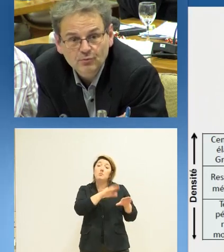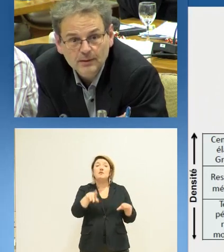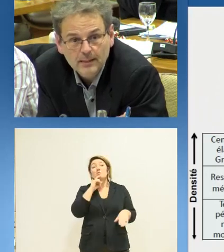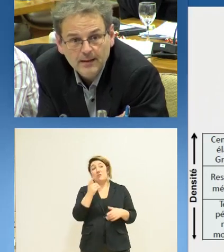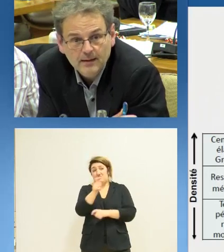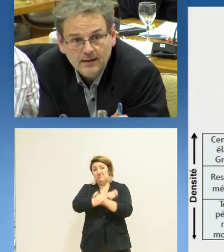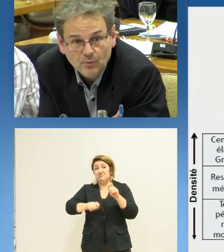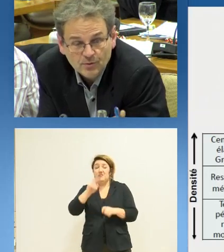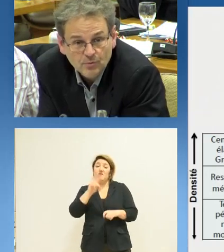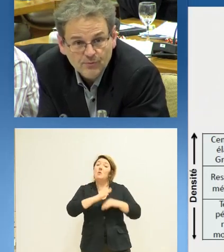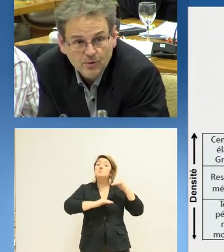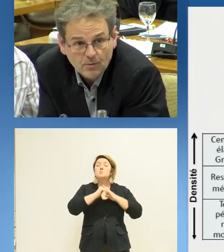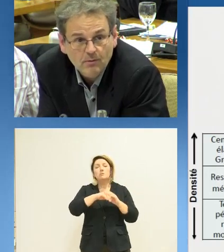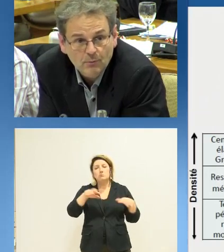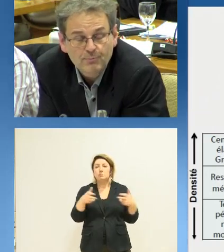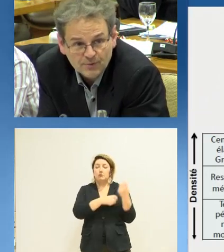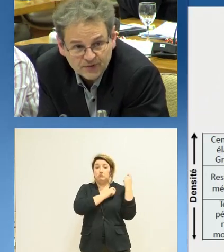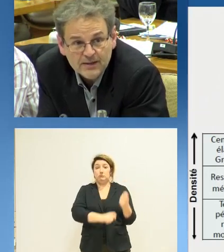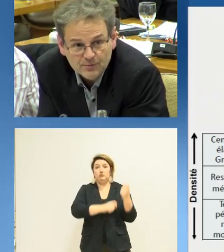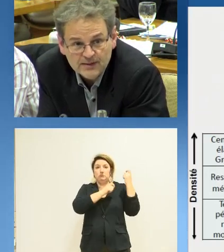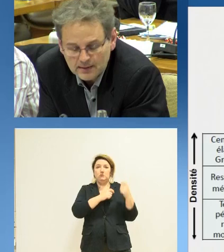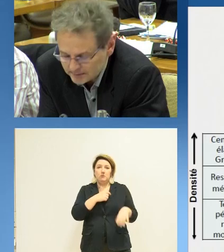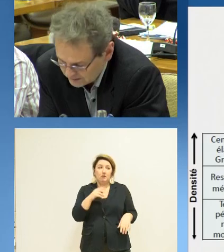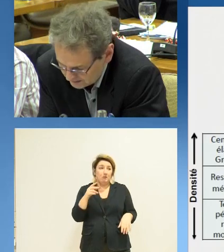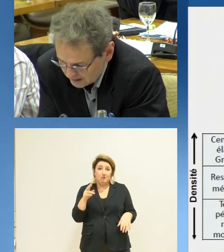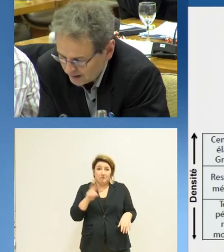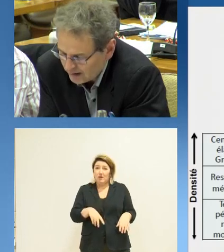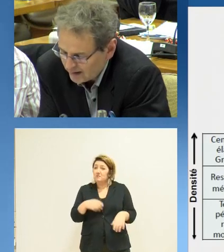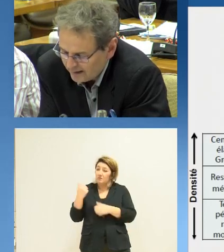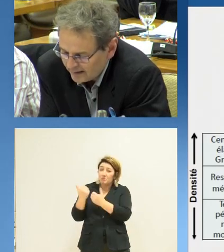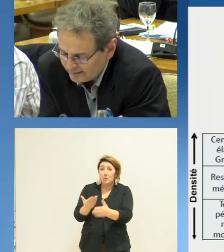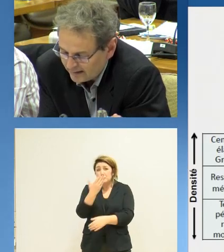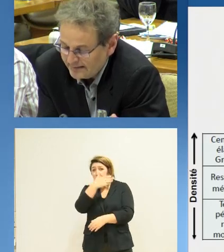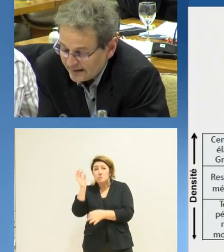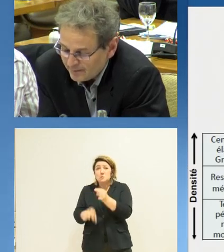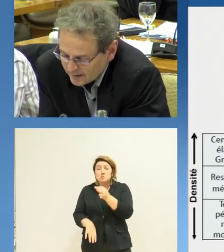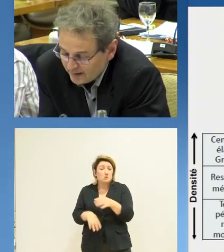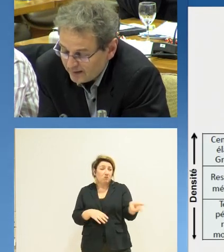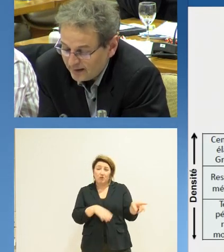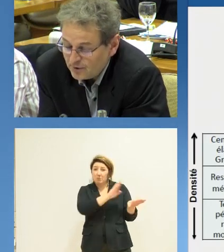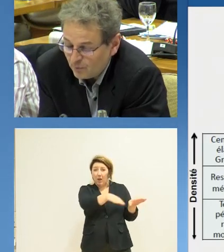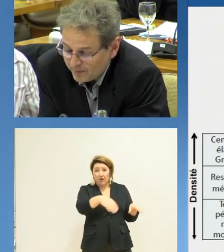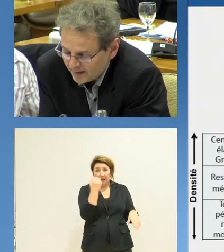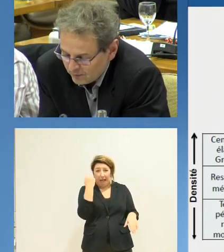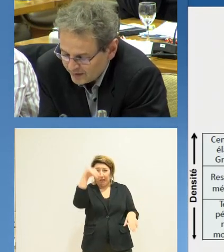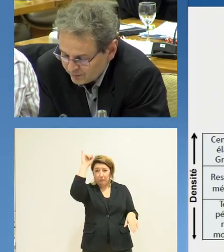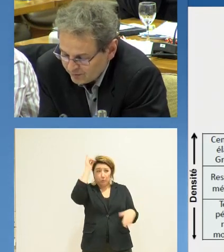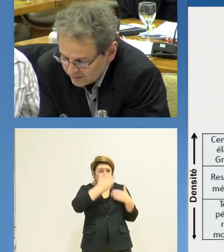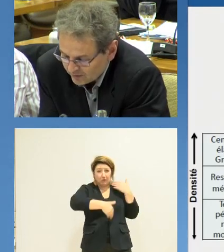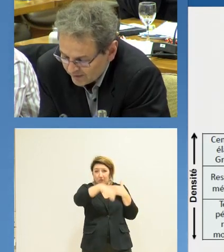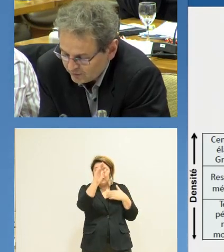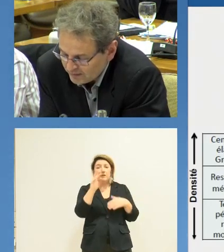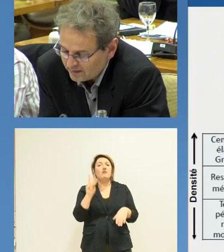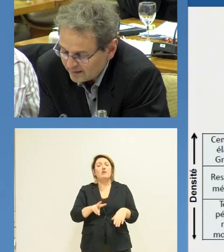construction et donc devenant on le pense inutile à terme et et comme on parle à l'horizon